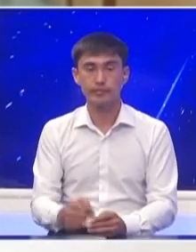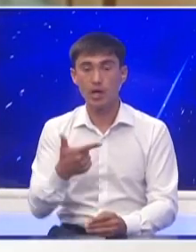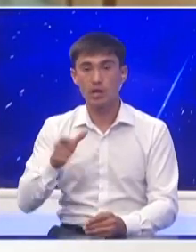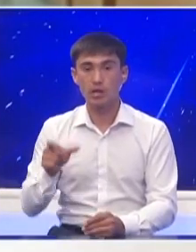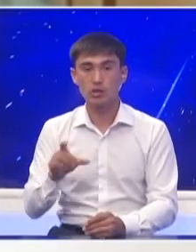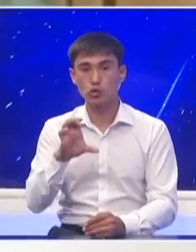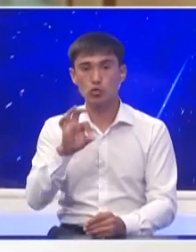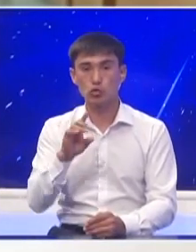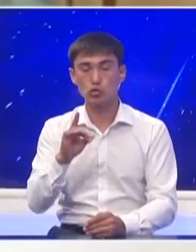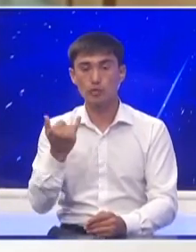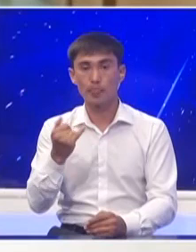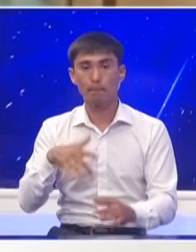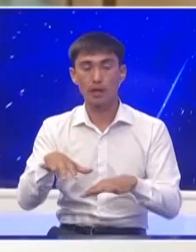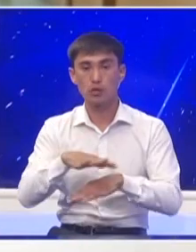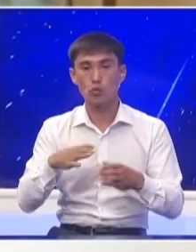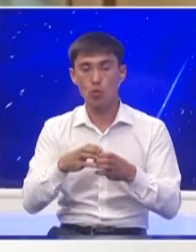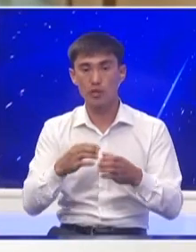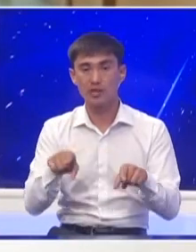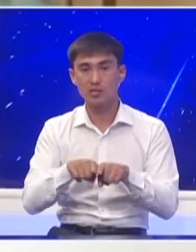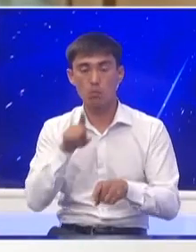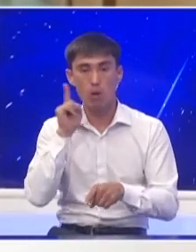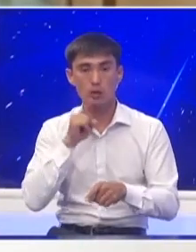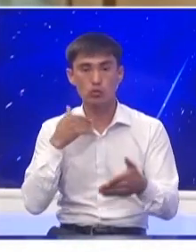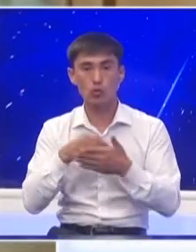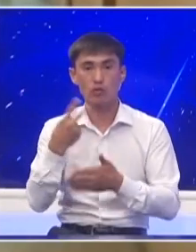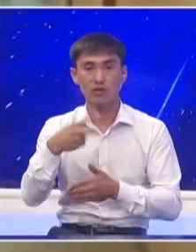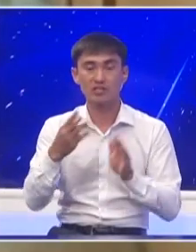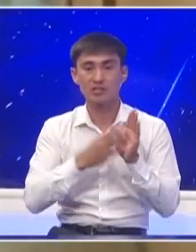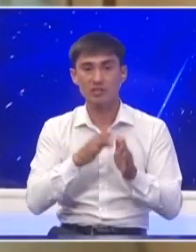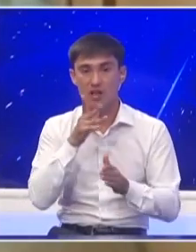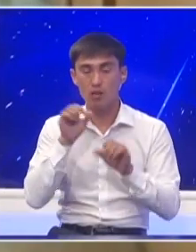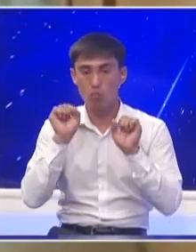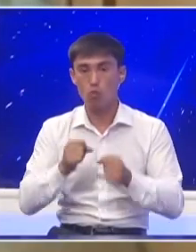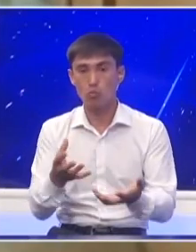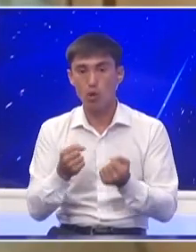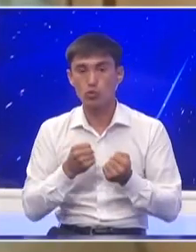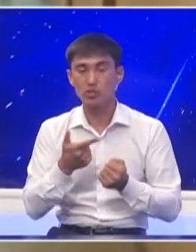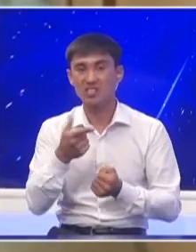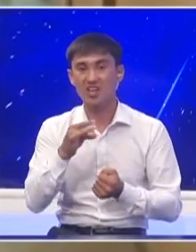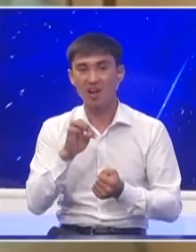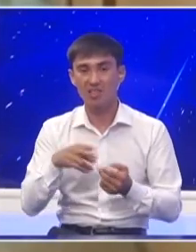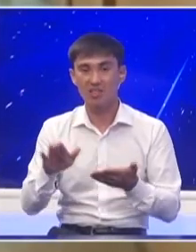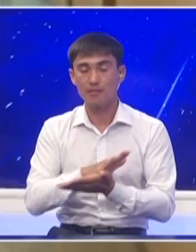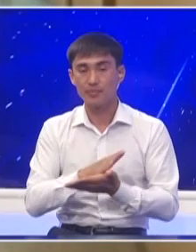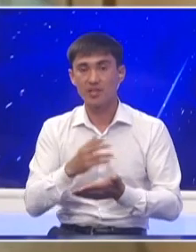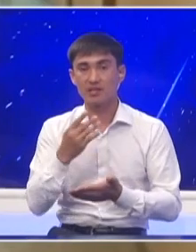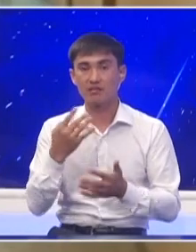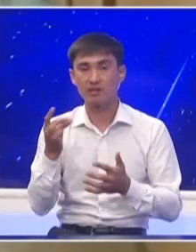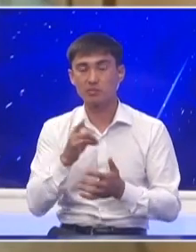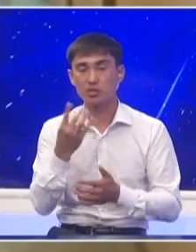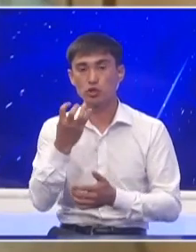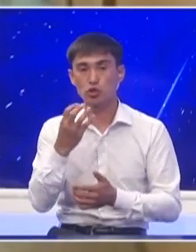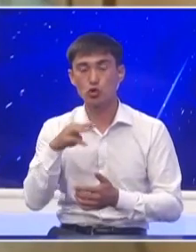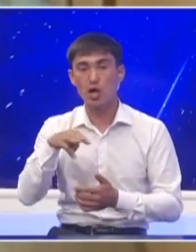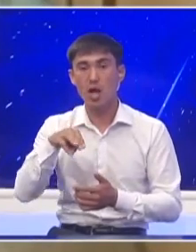Граждане социально уязвимой категории, а также молодежь до 29 лет могут получить безвозмездный грант в размере 400 МРП.